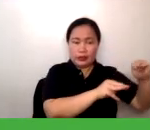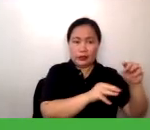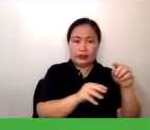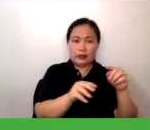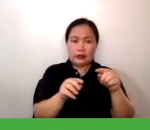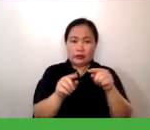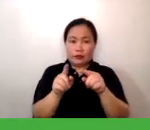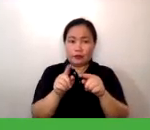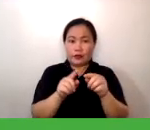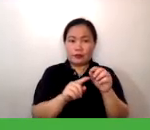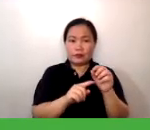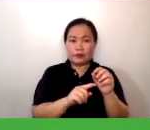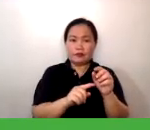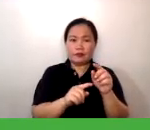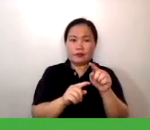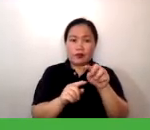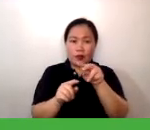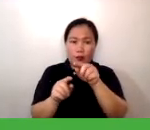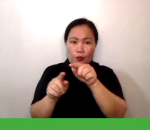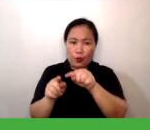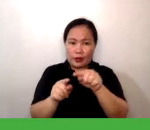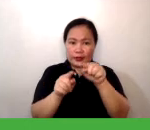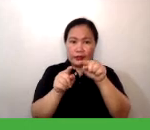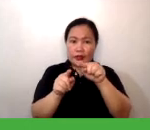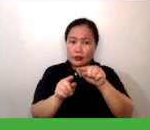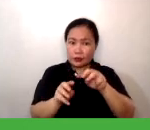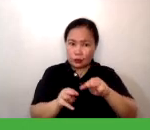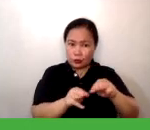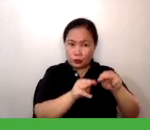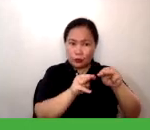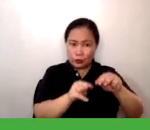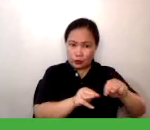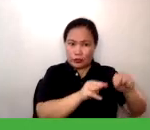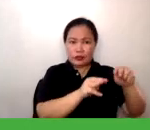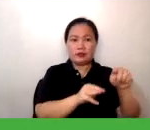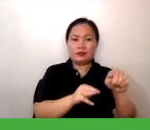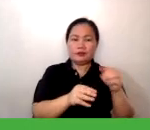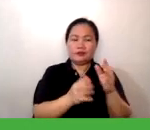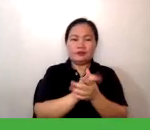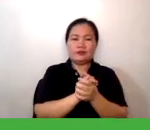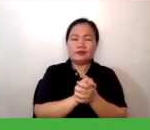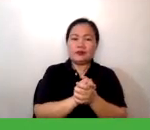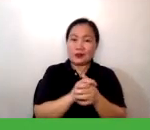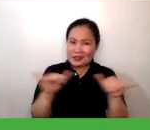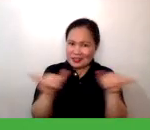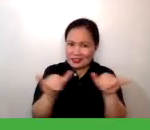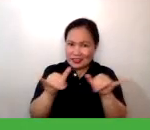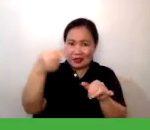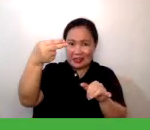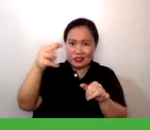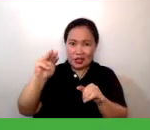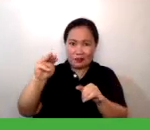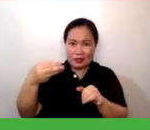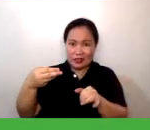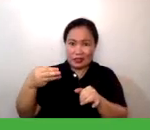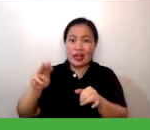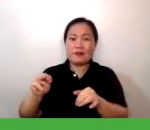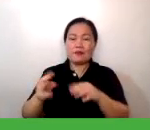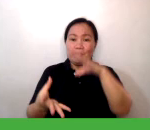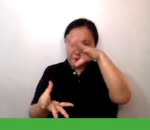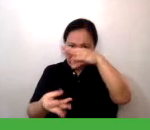1, 2, 3. So, tatlo pa left side. So, from here, 1, 2, 3. Ayun